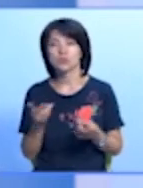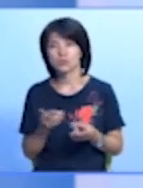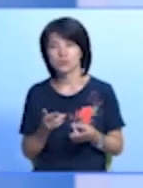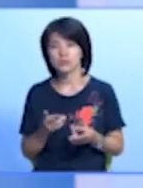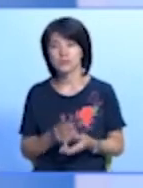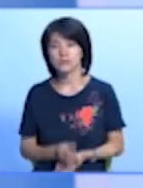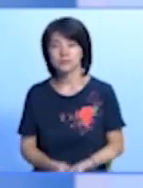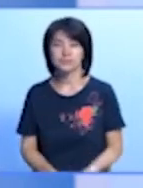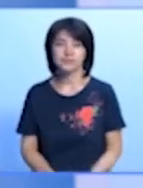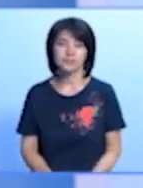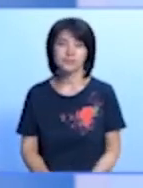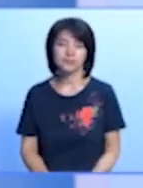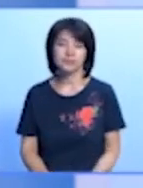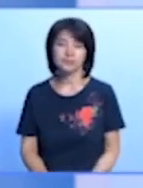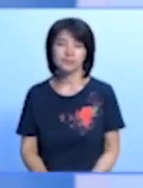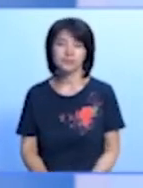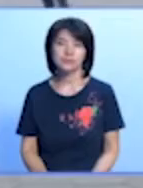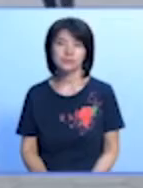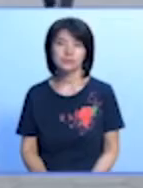наш корреспондент Валерия Степчук.